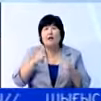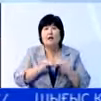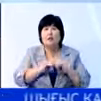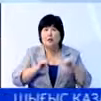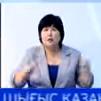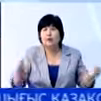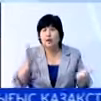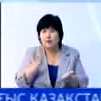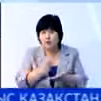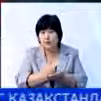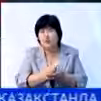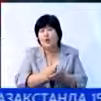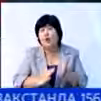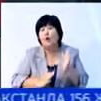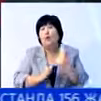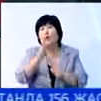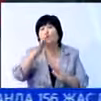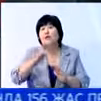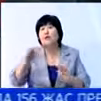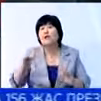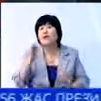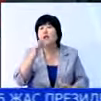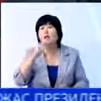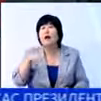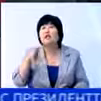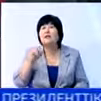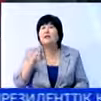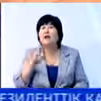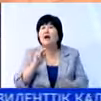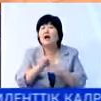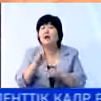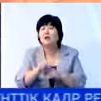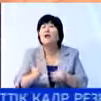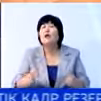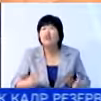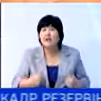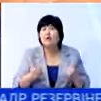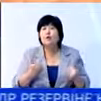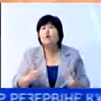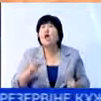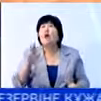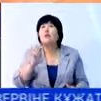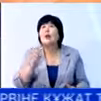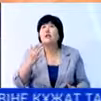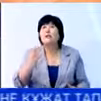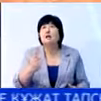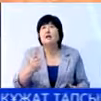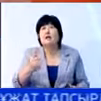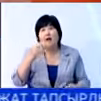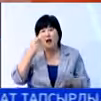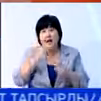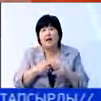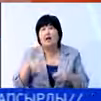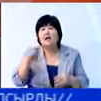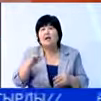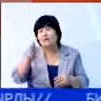түсті. Өскелең ұрпақты имандылыққа тәрбиелеу жолында да тер төгіп келе жатқан Бақтыбай Қажы ағамыздың дін